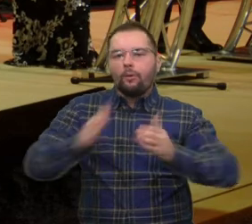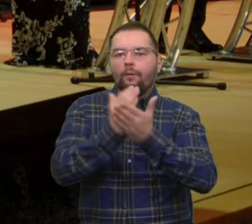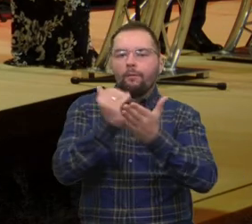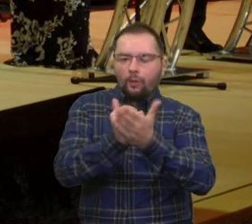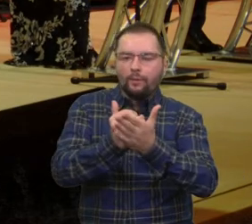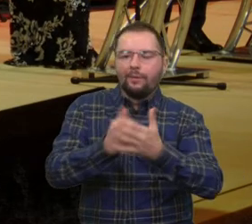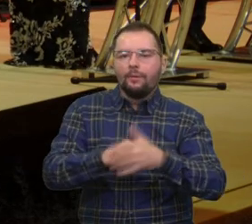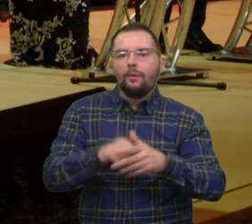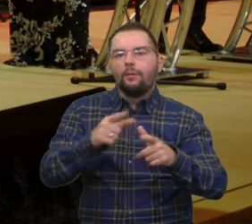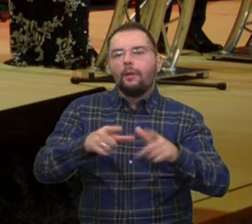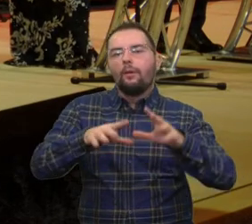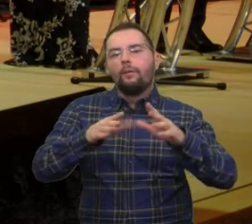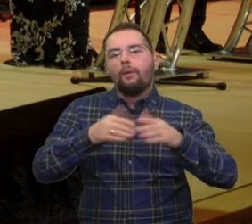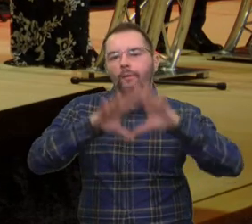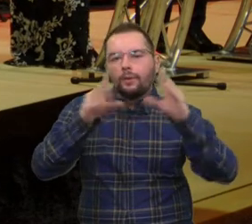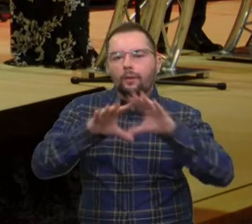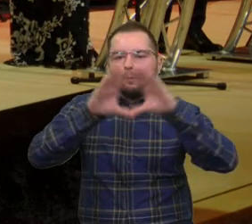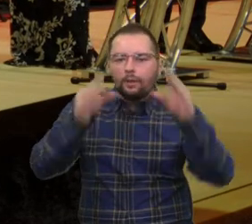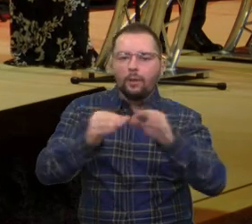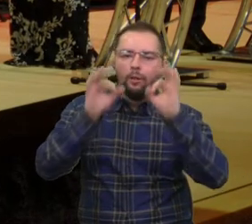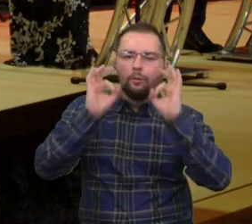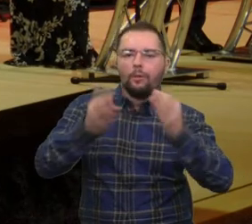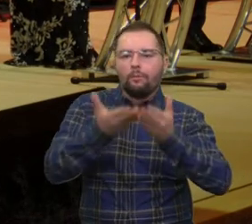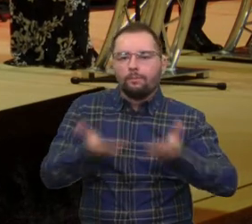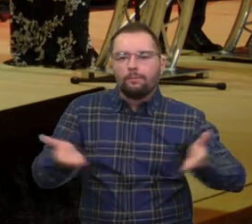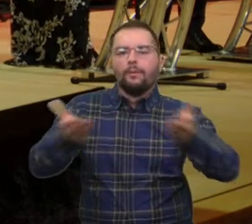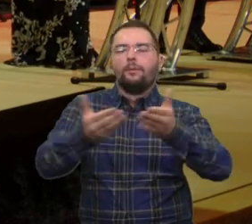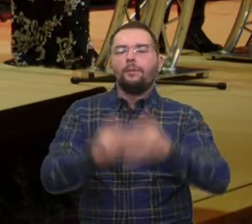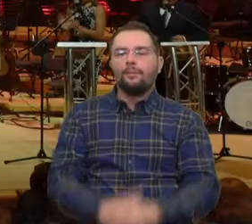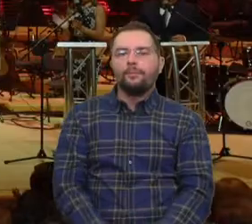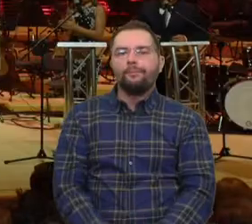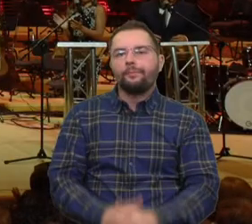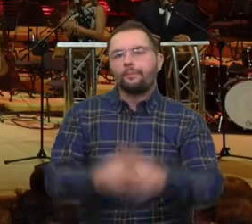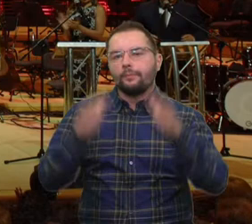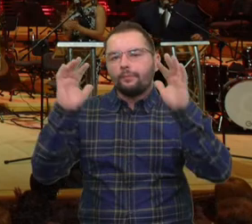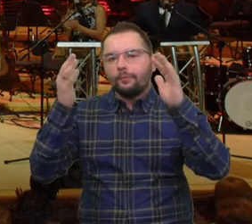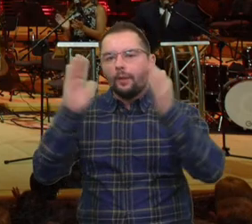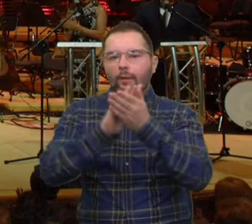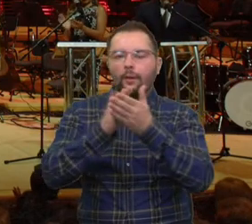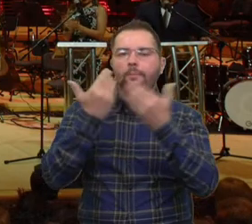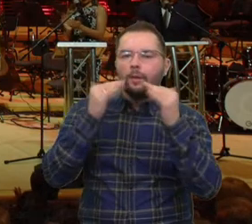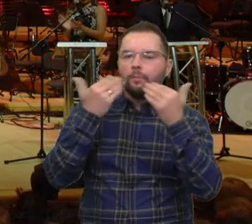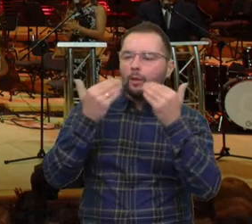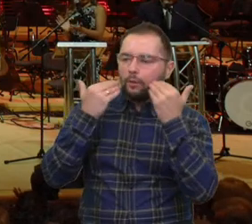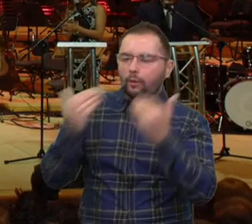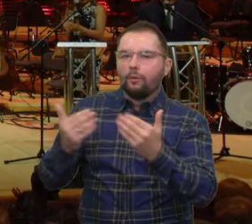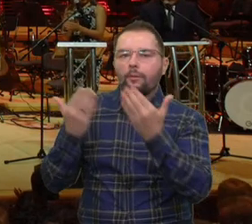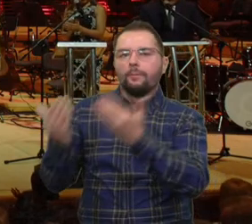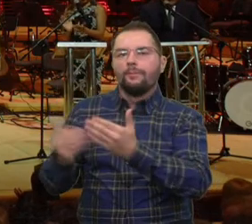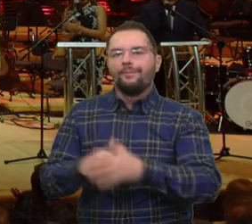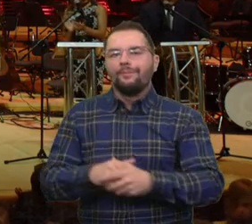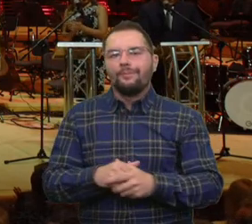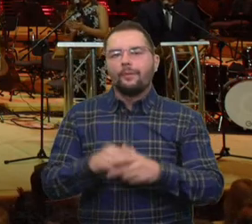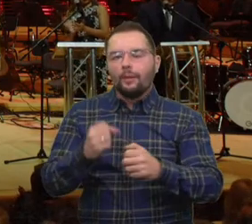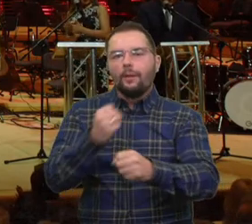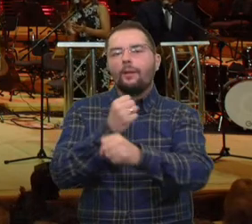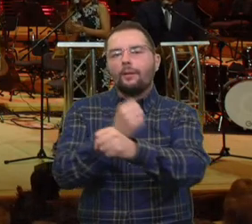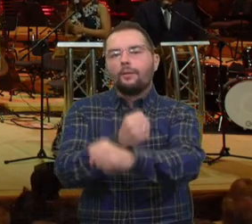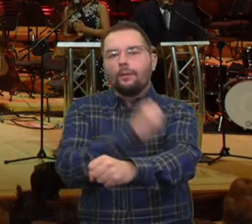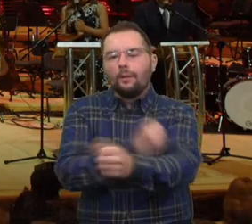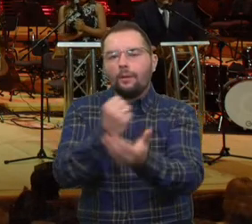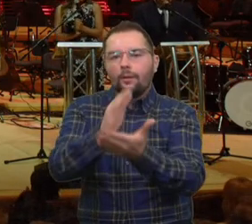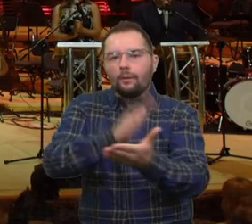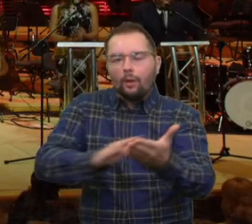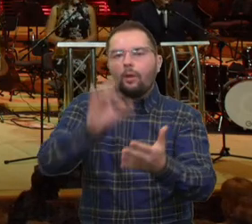województwa. Wszystkiego, wszystkiego dobrego. Bardzo dziękuję. Bardzo dziękujemy. Starosta Raciborski,